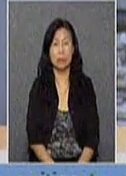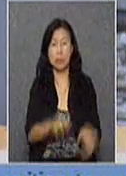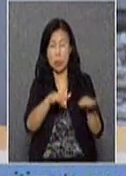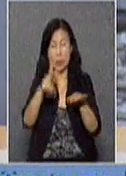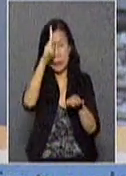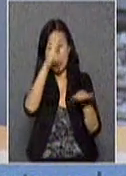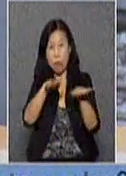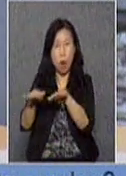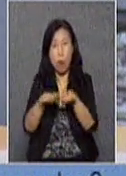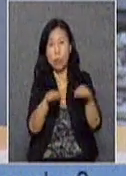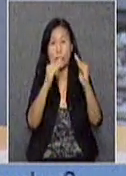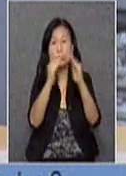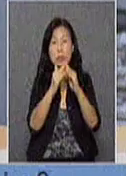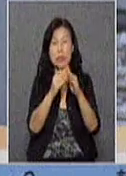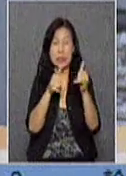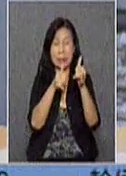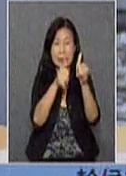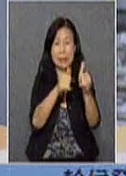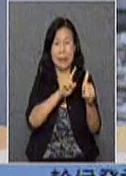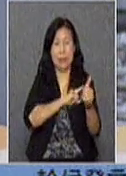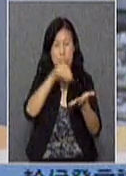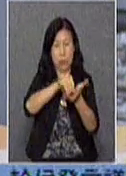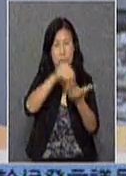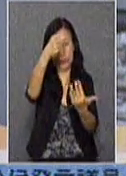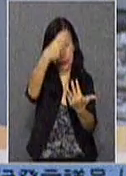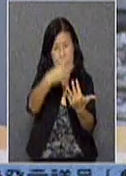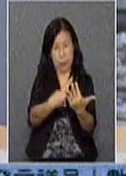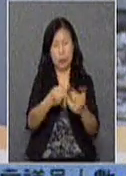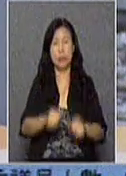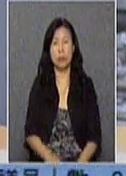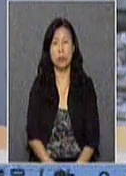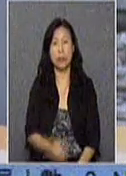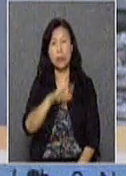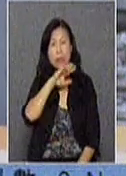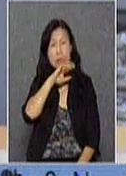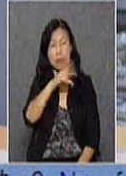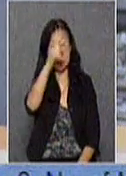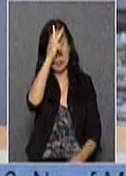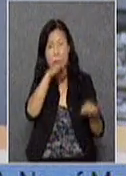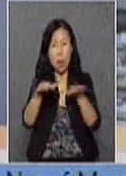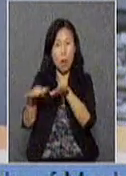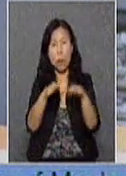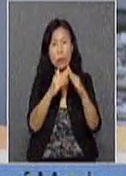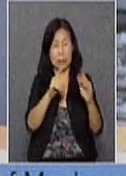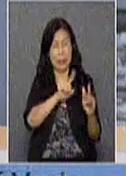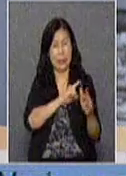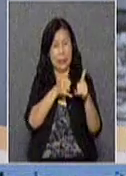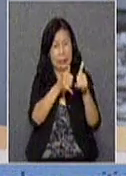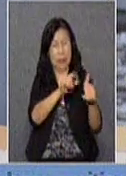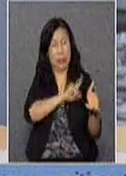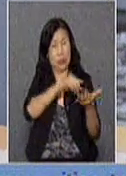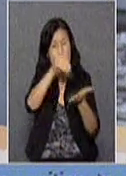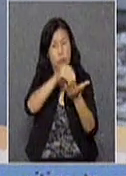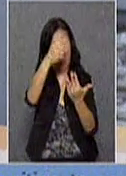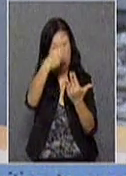處係跟足自己定嘅規矩，若果海事處跟足自己定嘅規矩